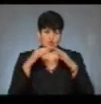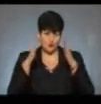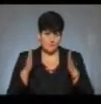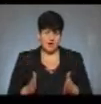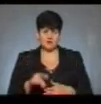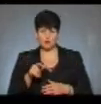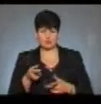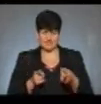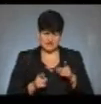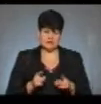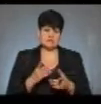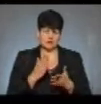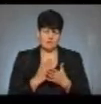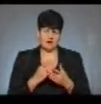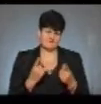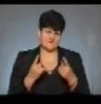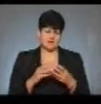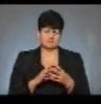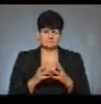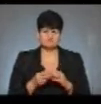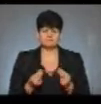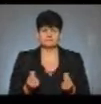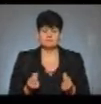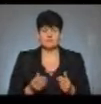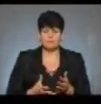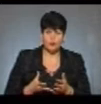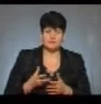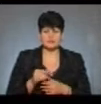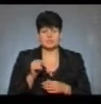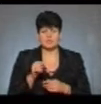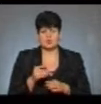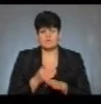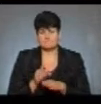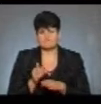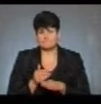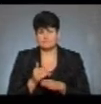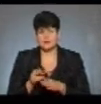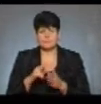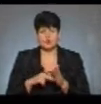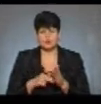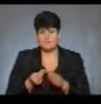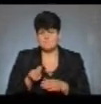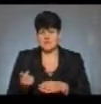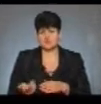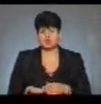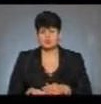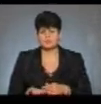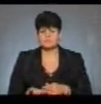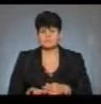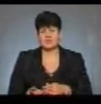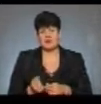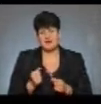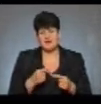приходити люди, яких дійсно мають великі суми, тому що із цього платилося автоматично, відраховувалися податкові платежі і так далі. Ну,